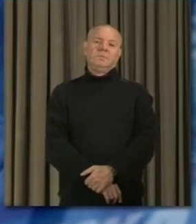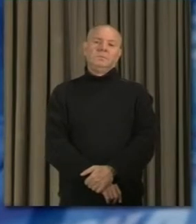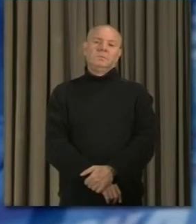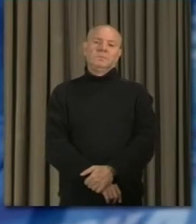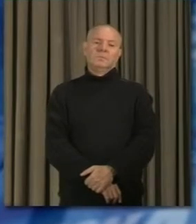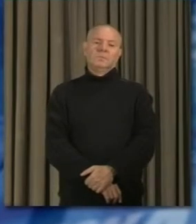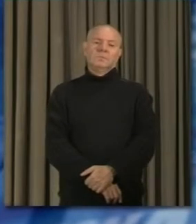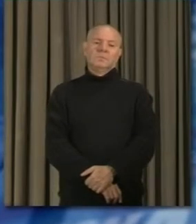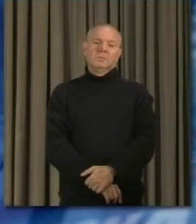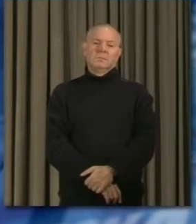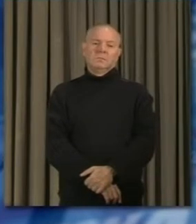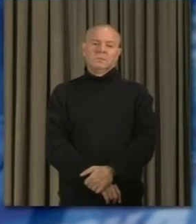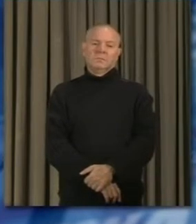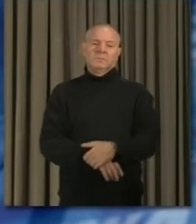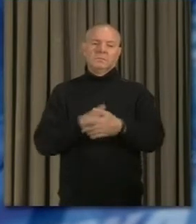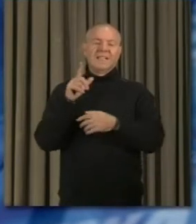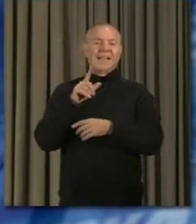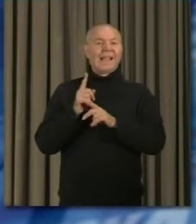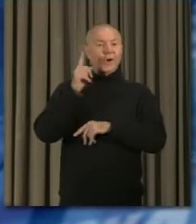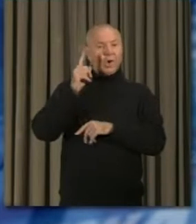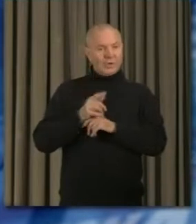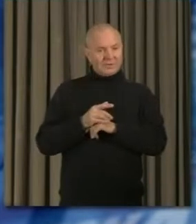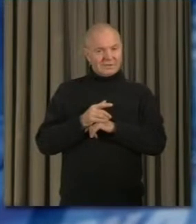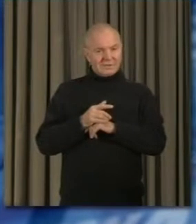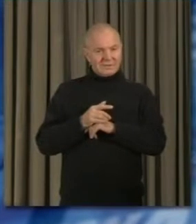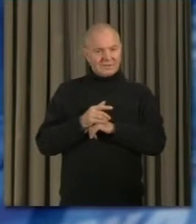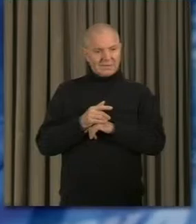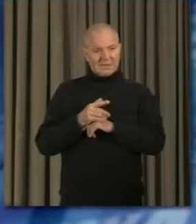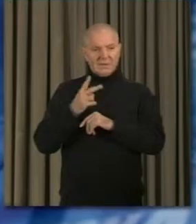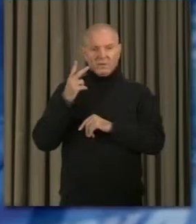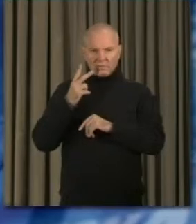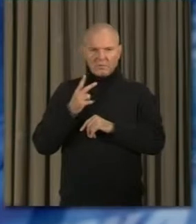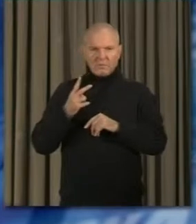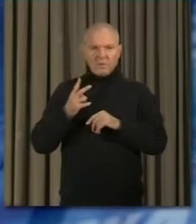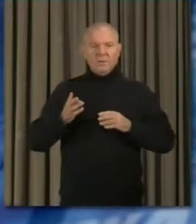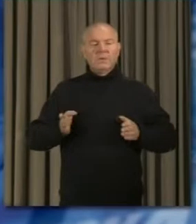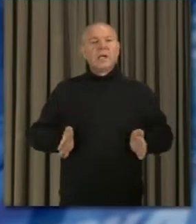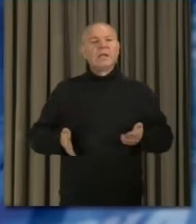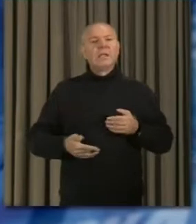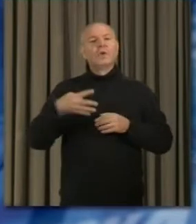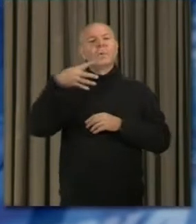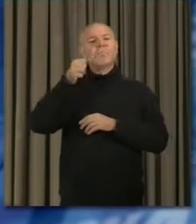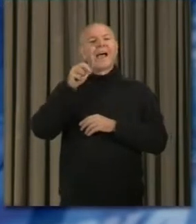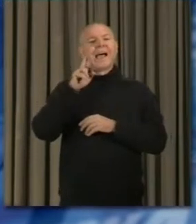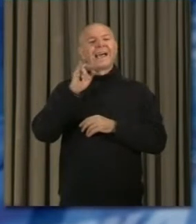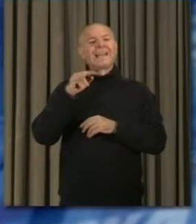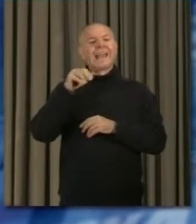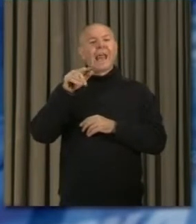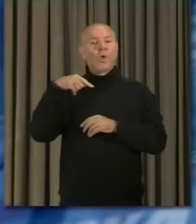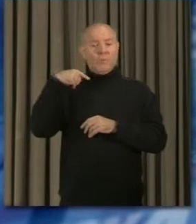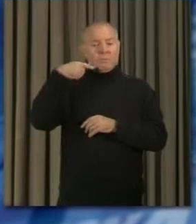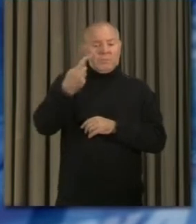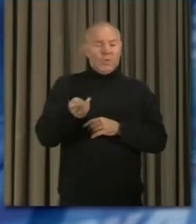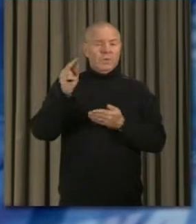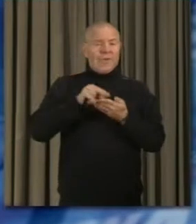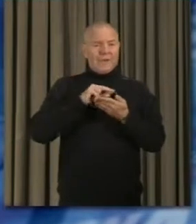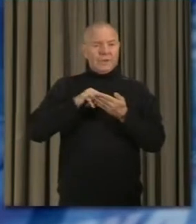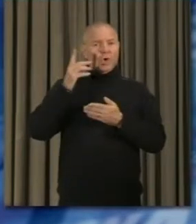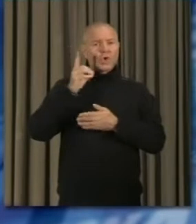La Lega Nord elegge il suo segretario, ma candida, seppur non ufficialmente, Michele Marrinello alle prossime elezioni di Domodossola. Arriva